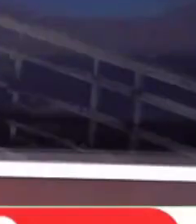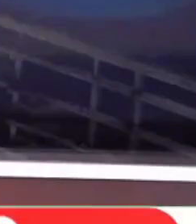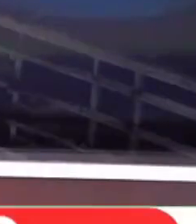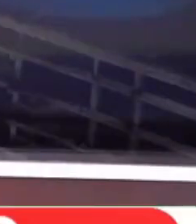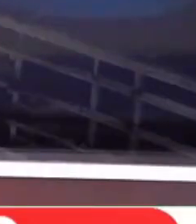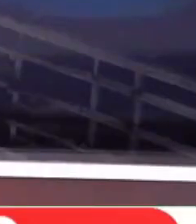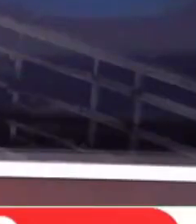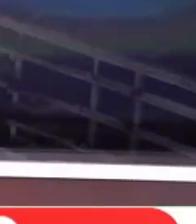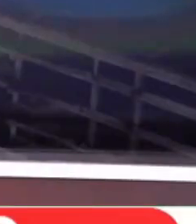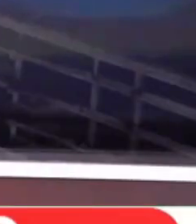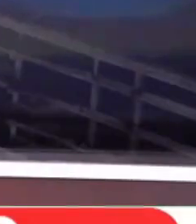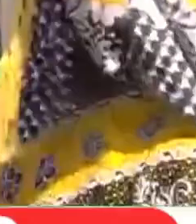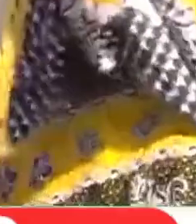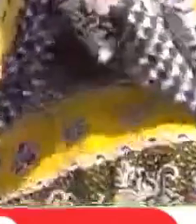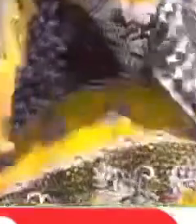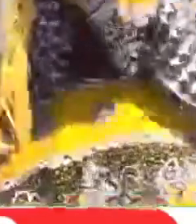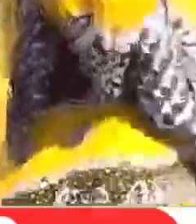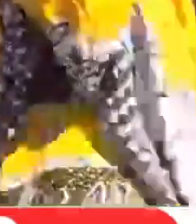watu.